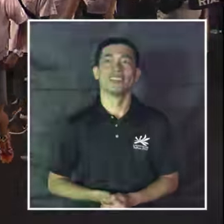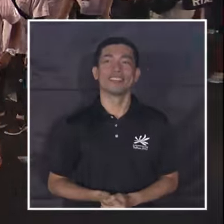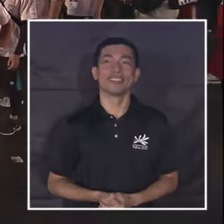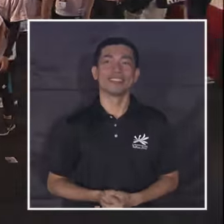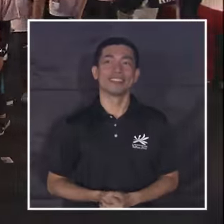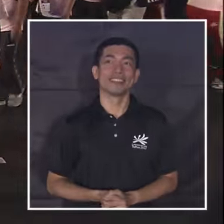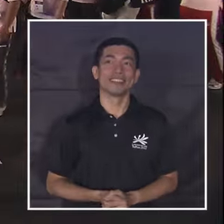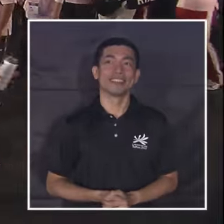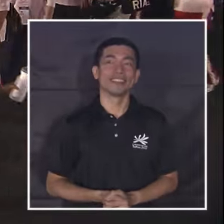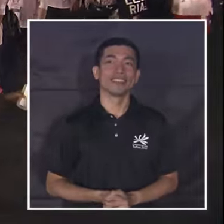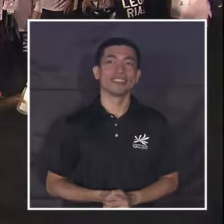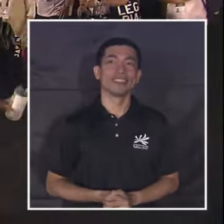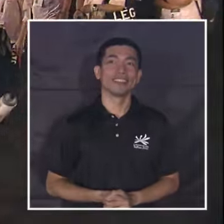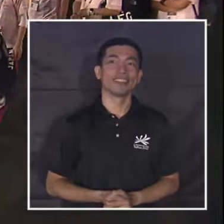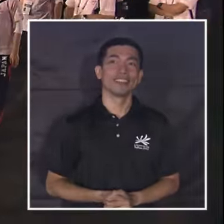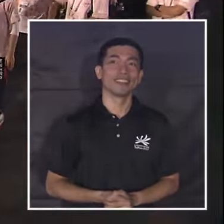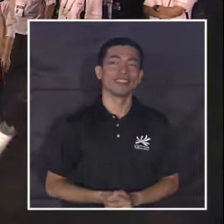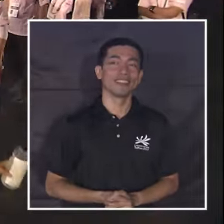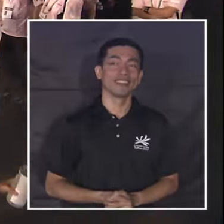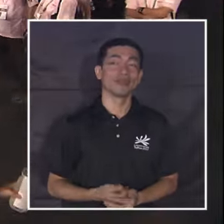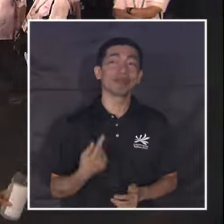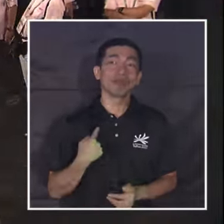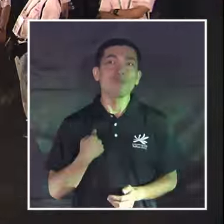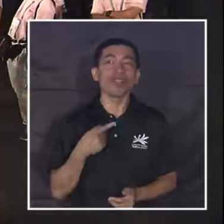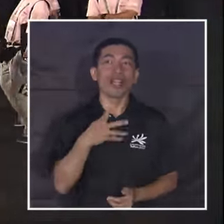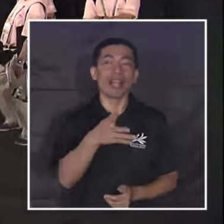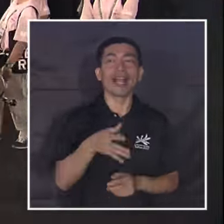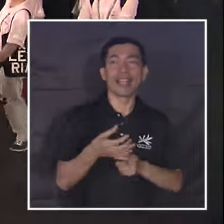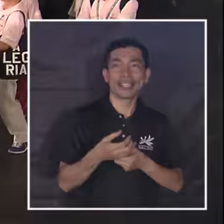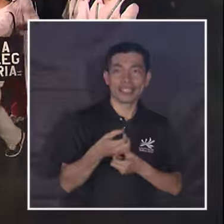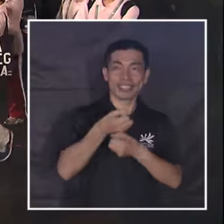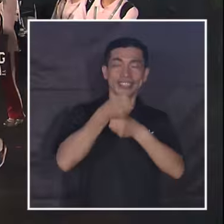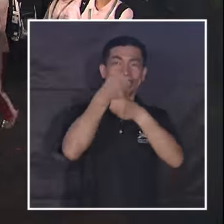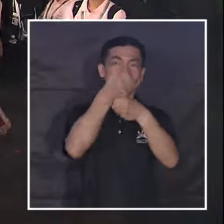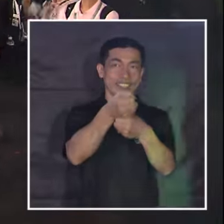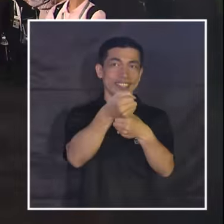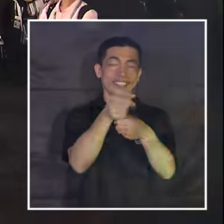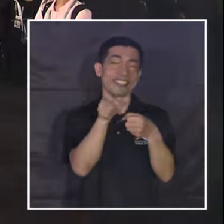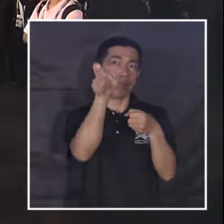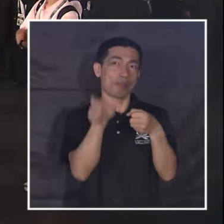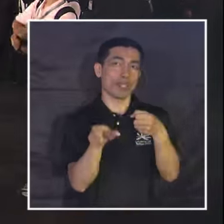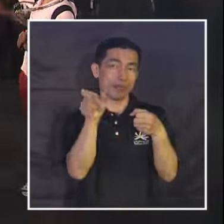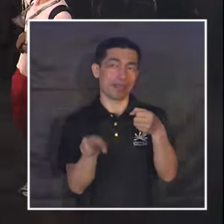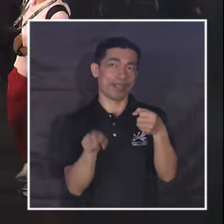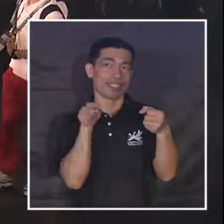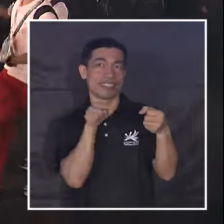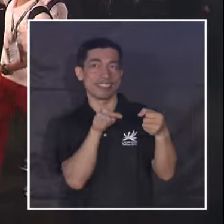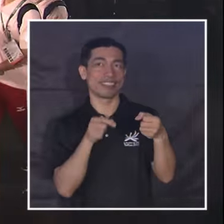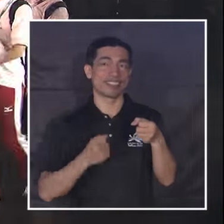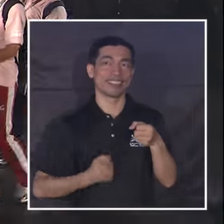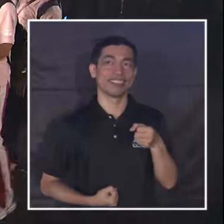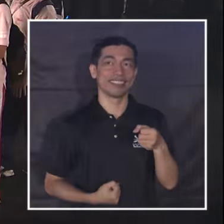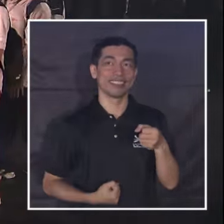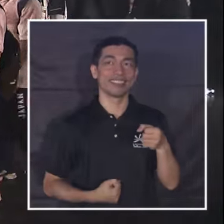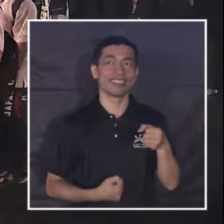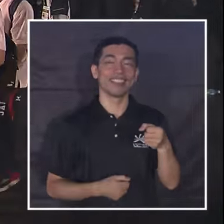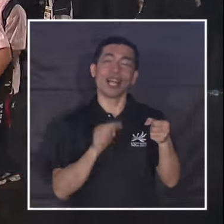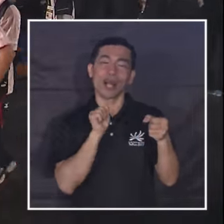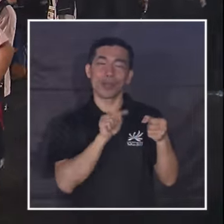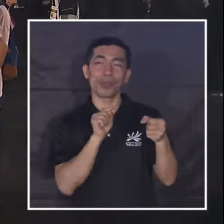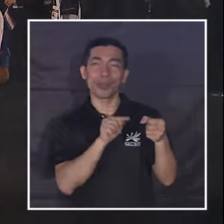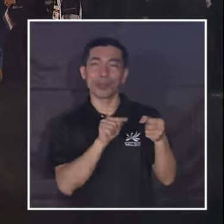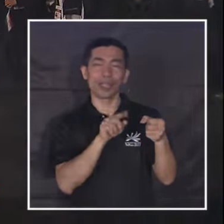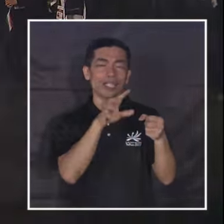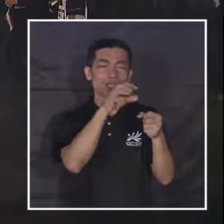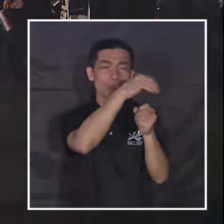而刚刚提到这一次我们的直排呢变成直伞了，我们这一次将直排设计